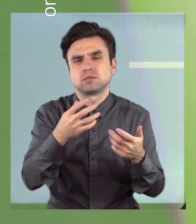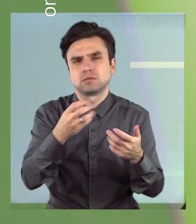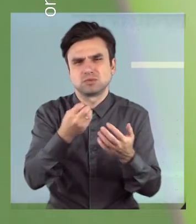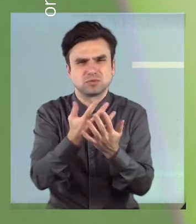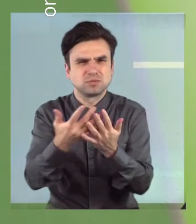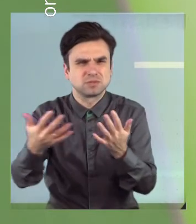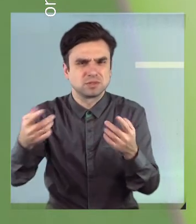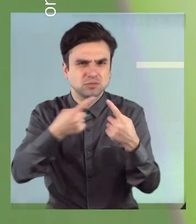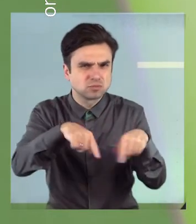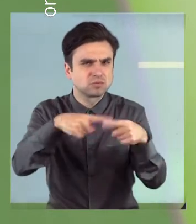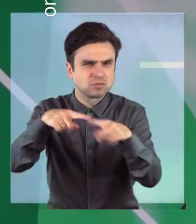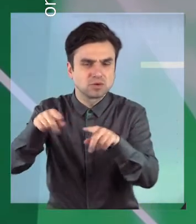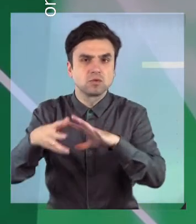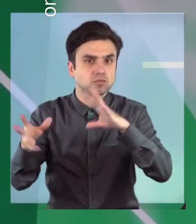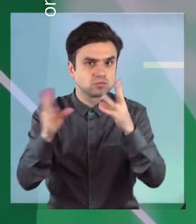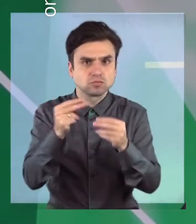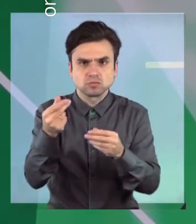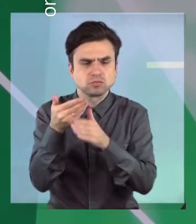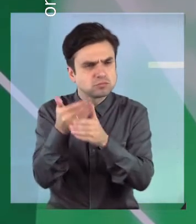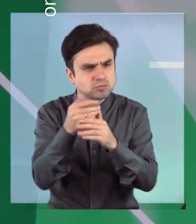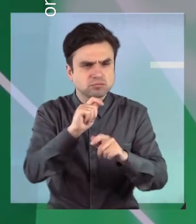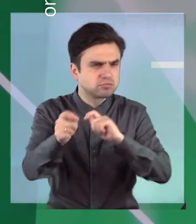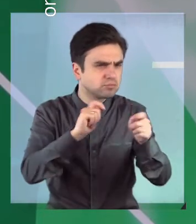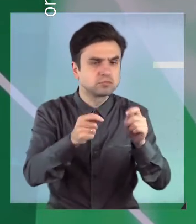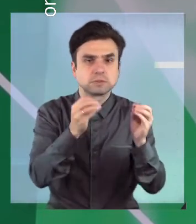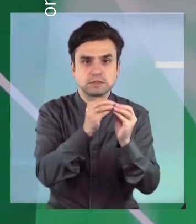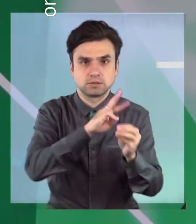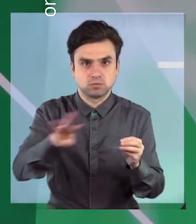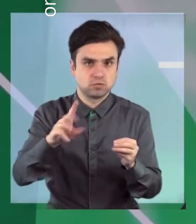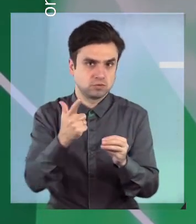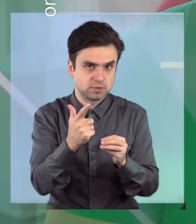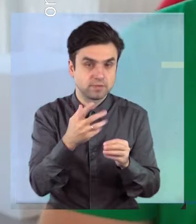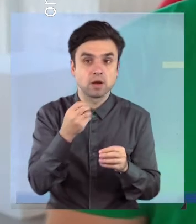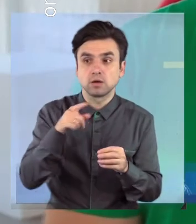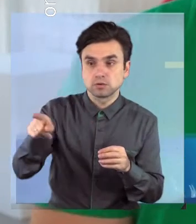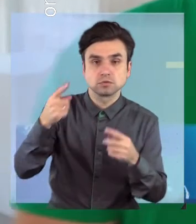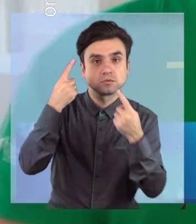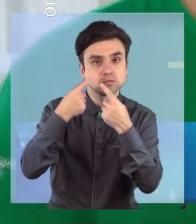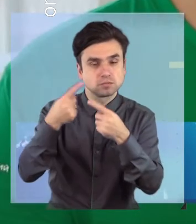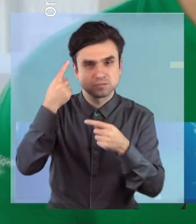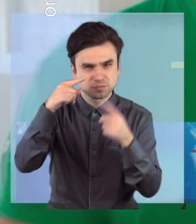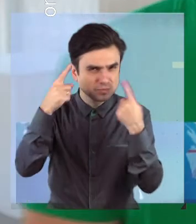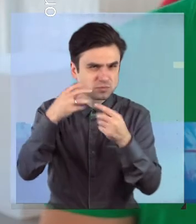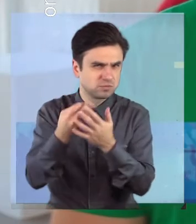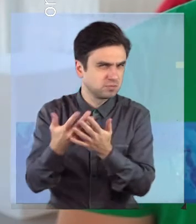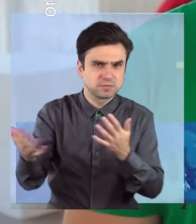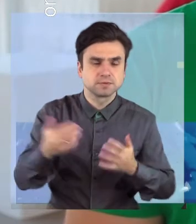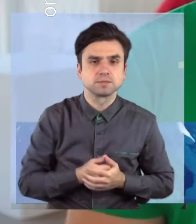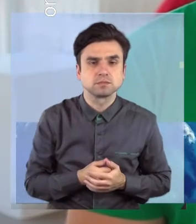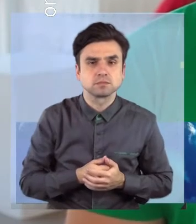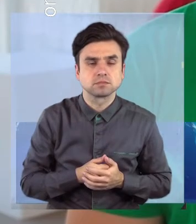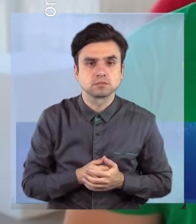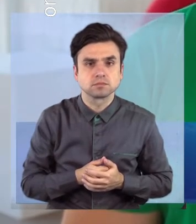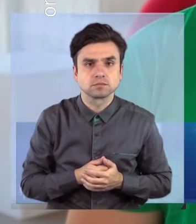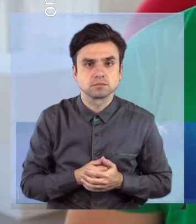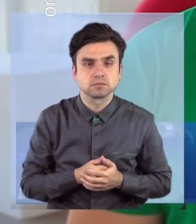ще серед ініціатив громадського союзу – створення центрів корисного дозвілля – Green Hub'ів. Це квест ми назвали Green League